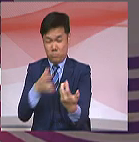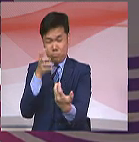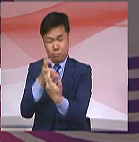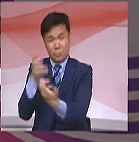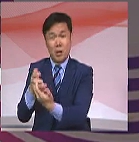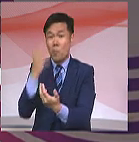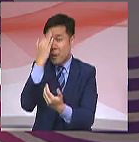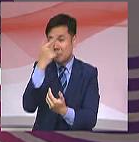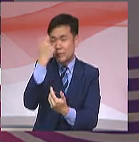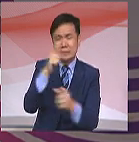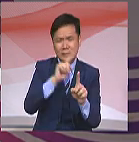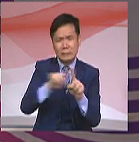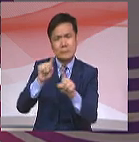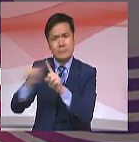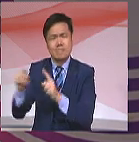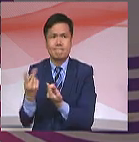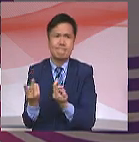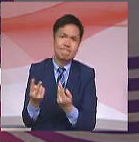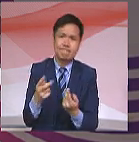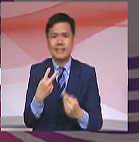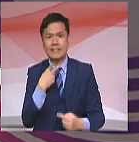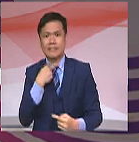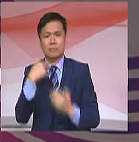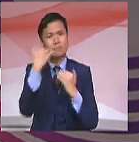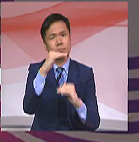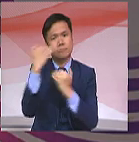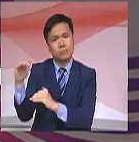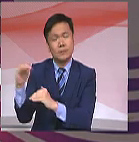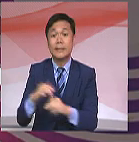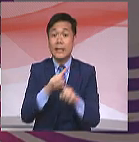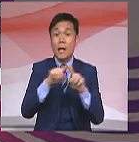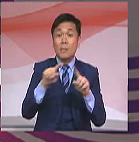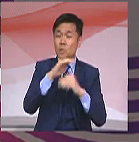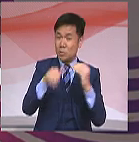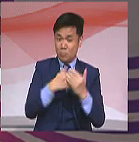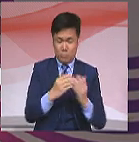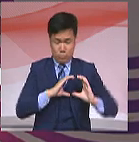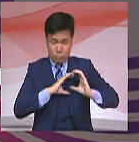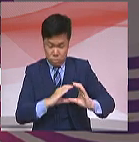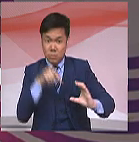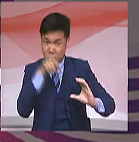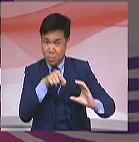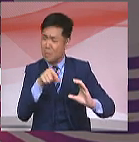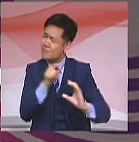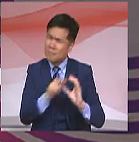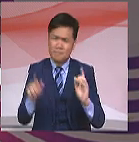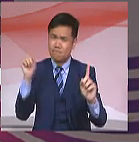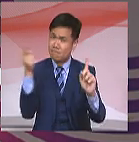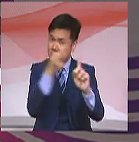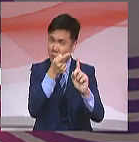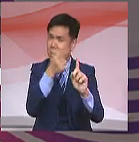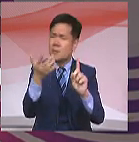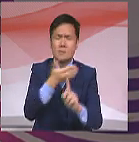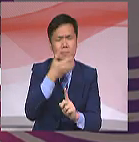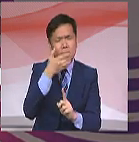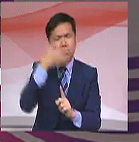dengan kekangan. Tapi kami committed bahawa setiap yang kami lakukan adalah yang terbaik dalam keadaan